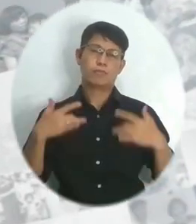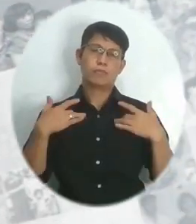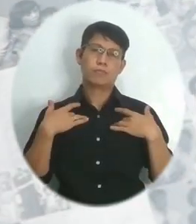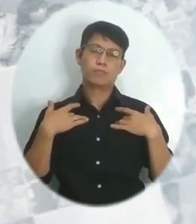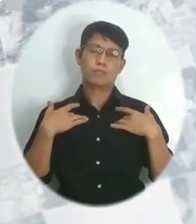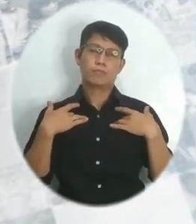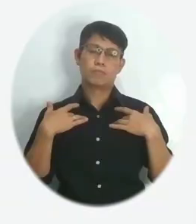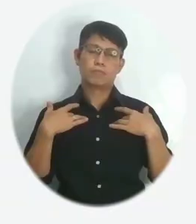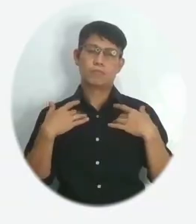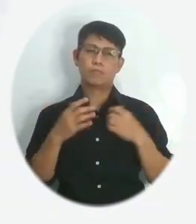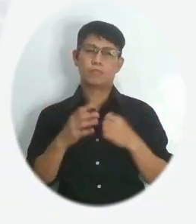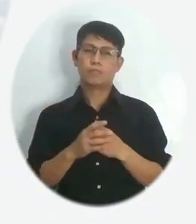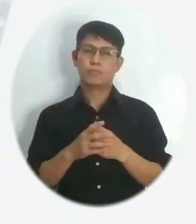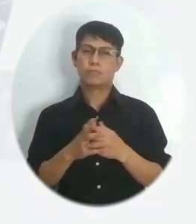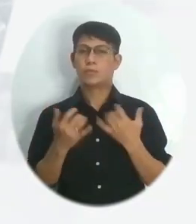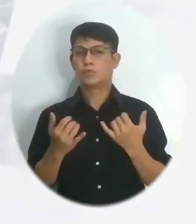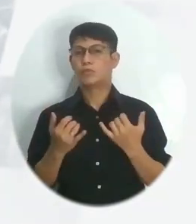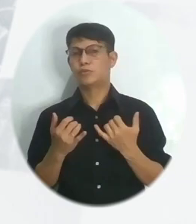buhay.